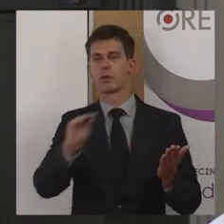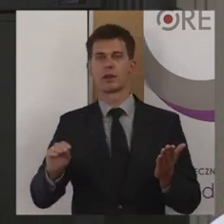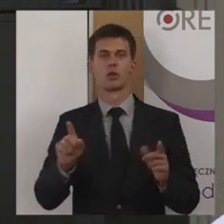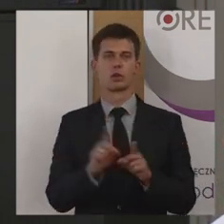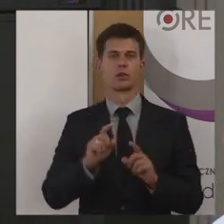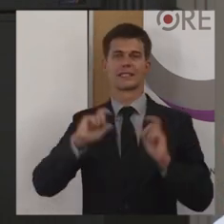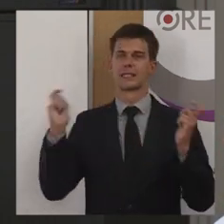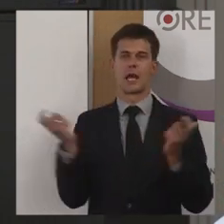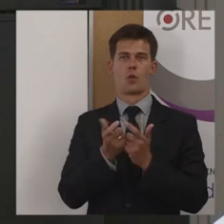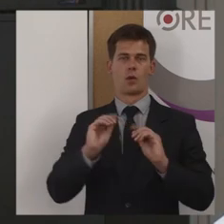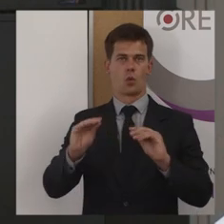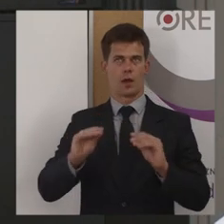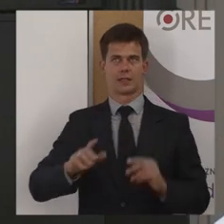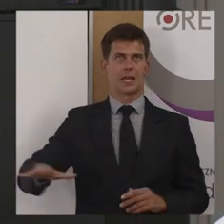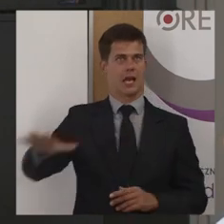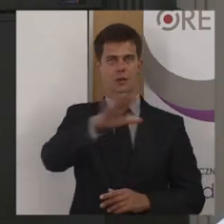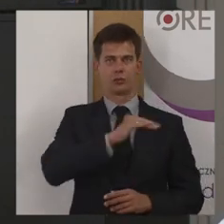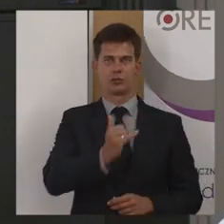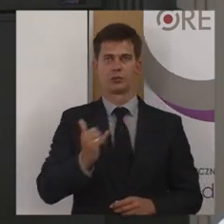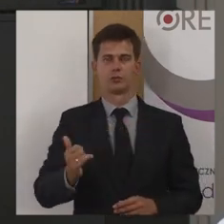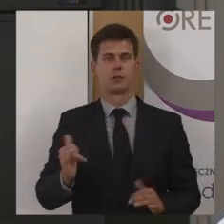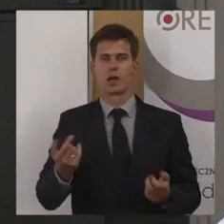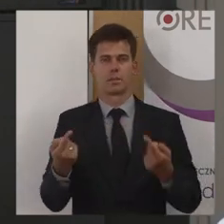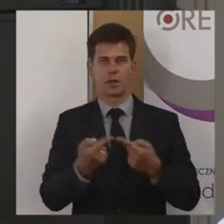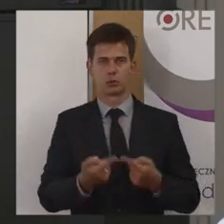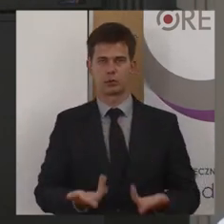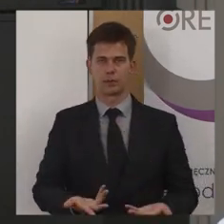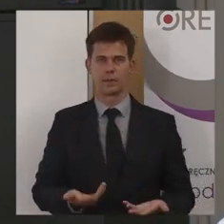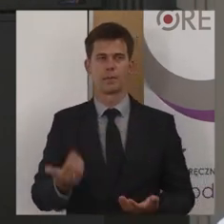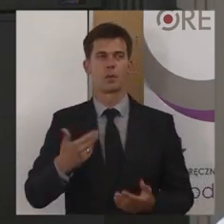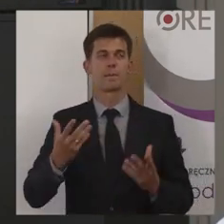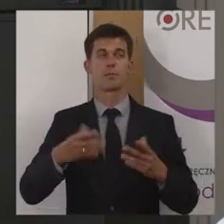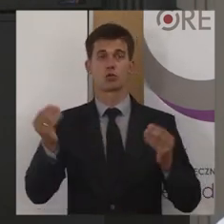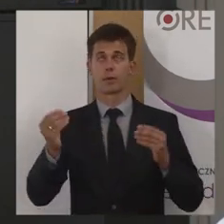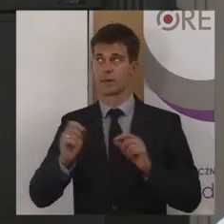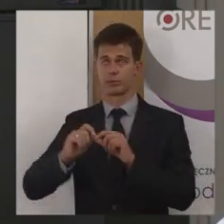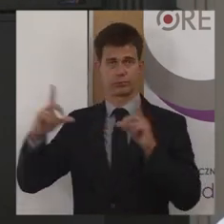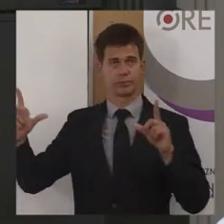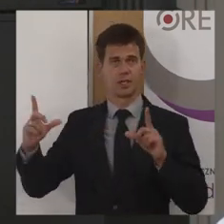całą edukację, bo tak jak słyszeliśmy w początkowej prezentacji,